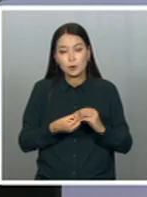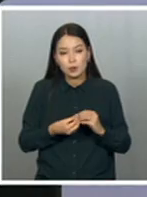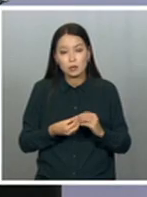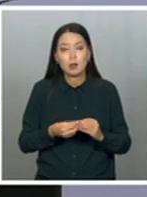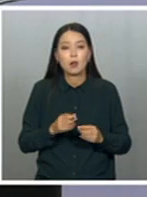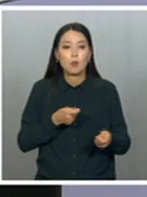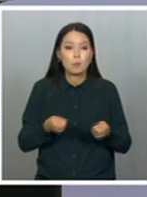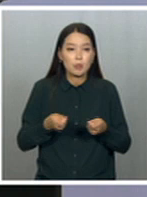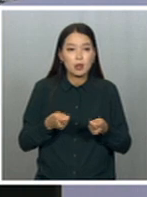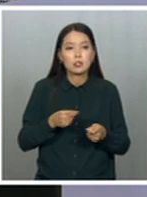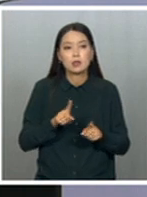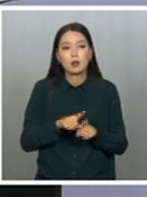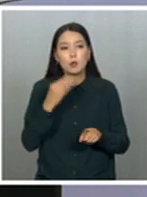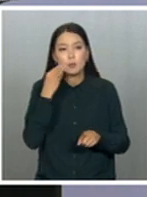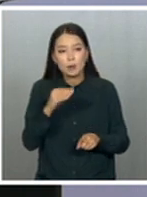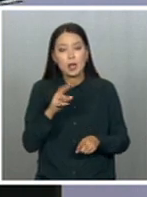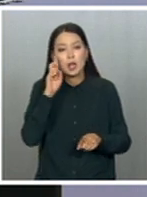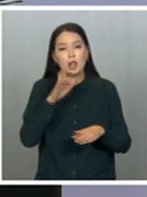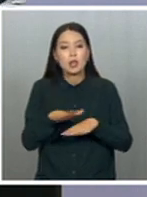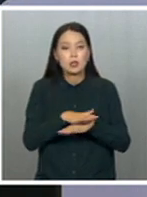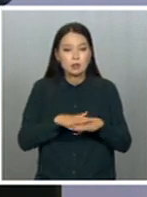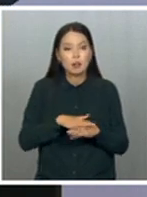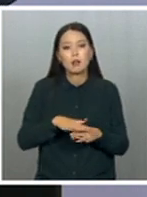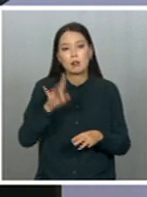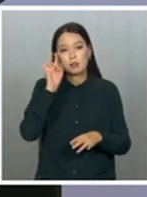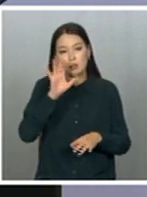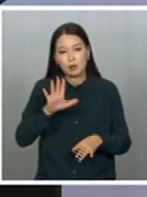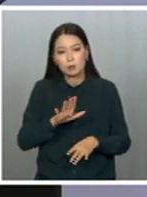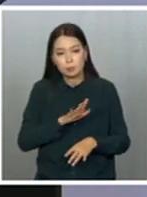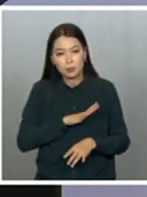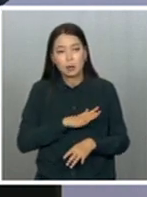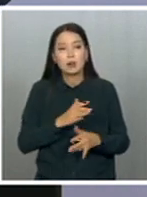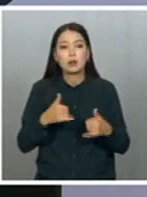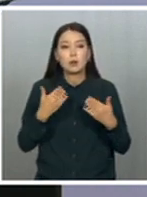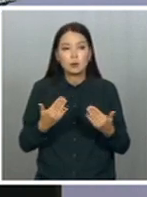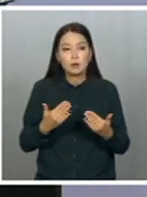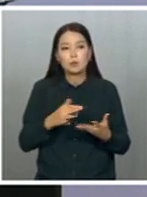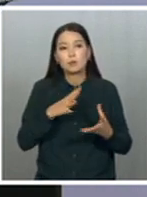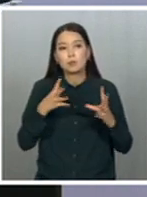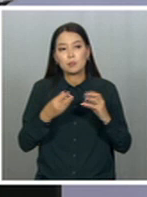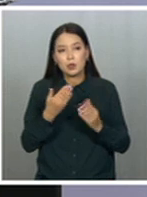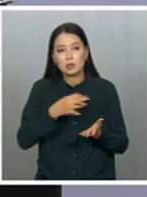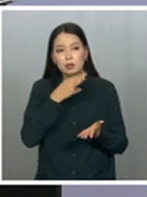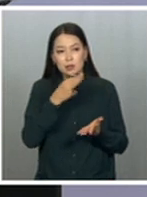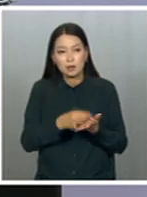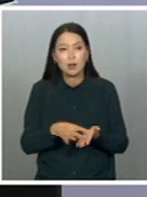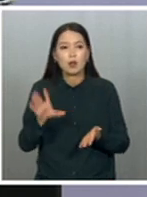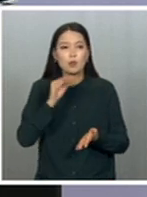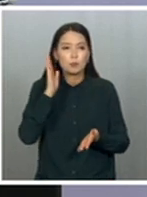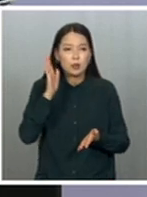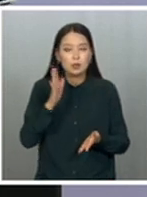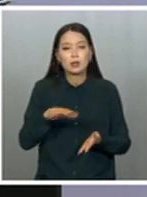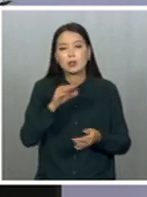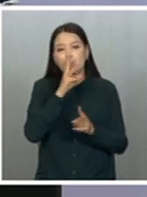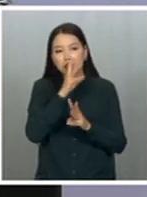бәсекеге қабілетті ел ретінде танытты. Ендеше тектілікке бабасынан жарған, дархандыққа даласынан